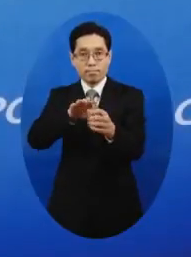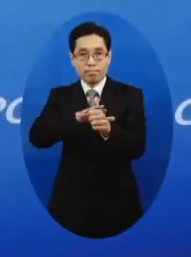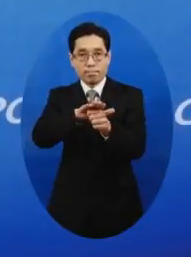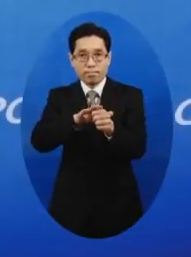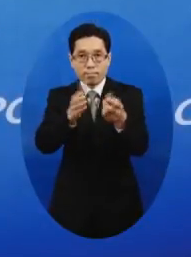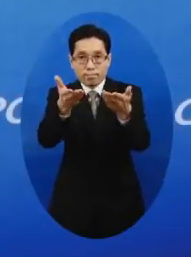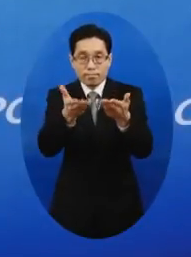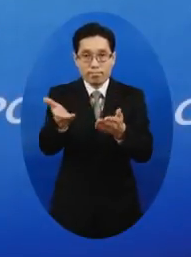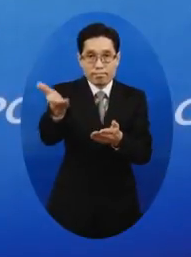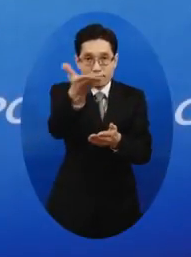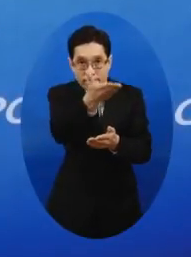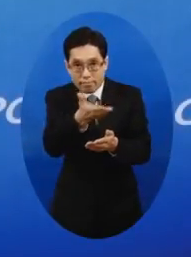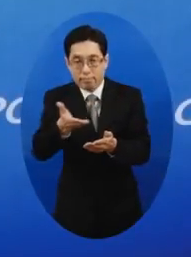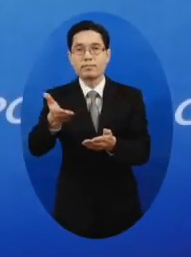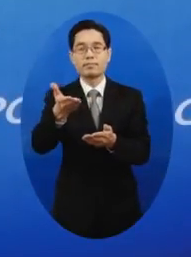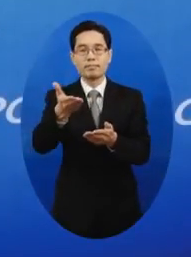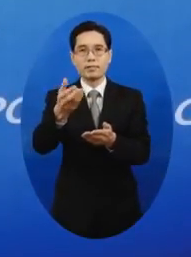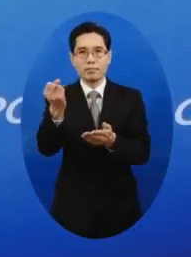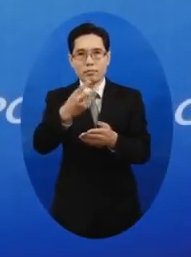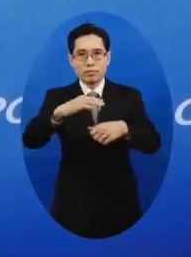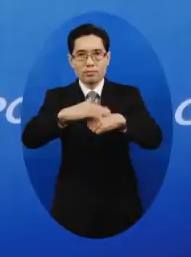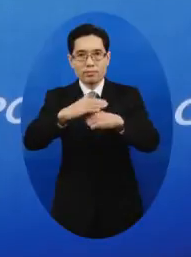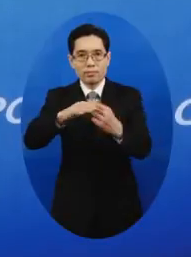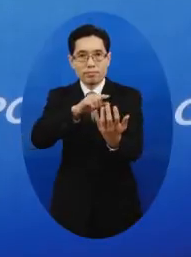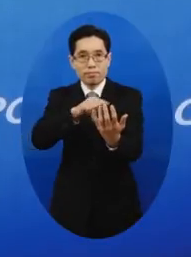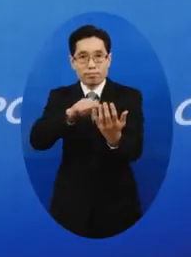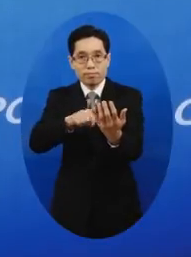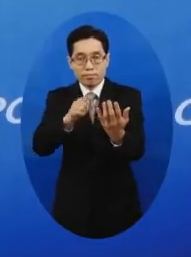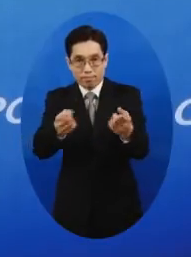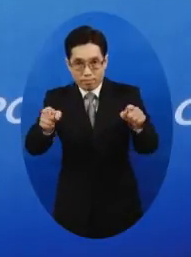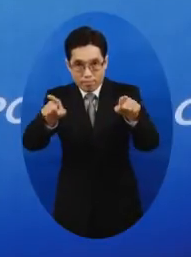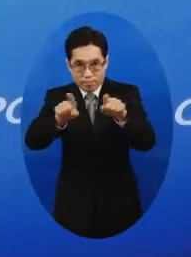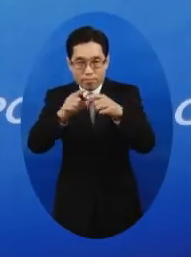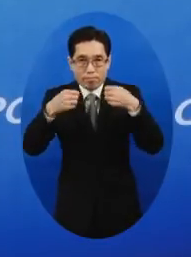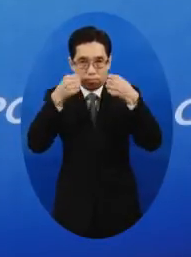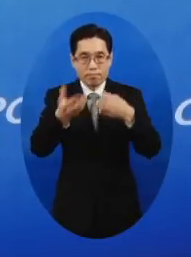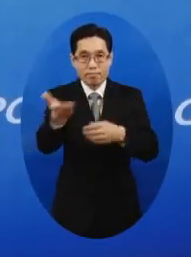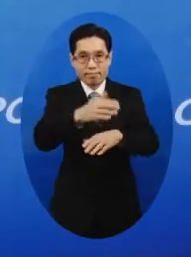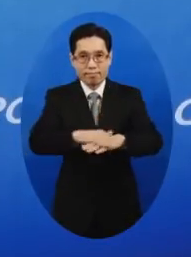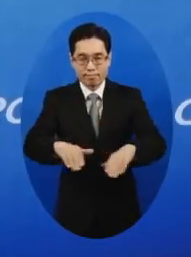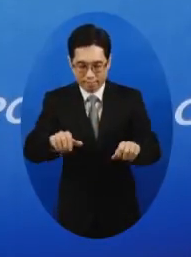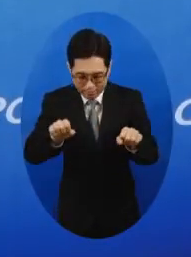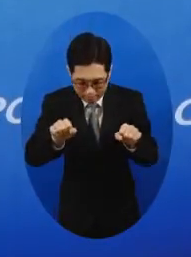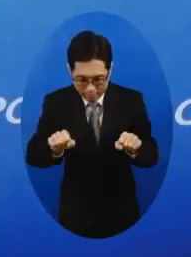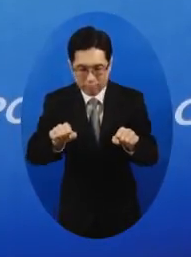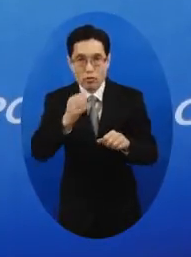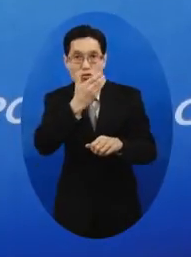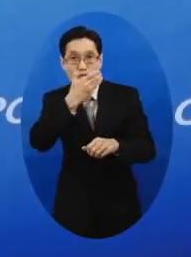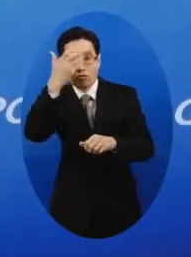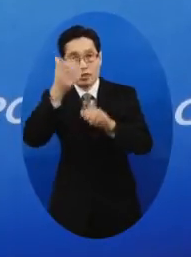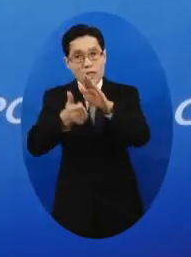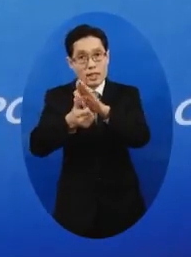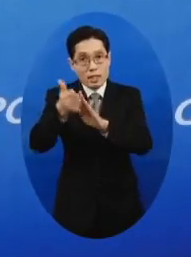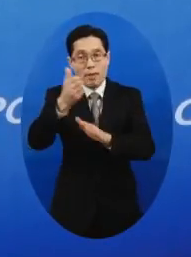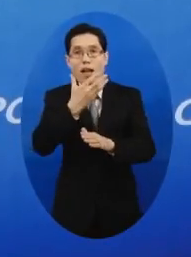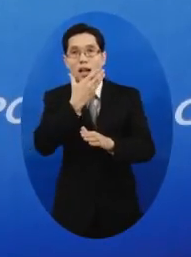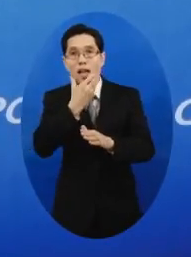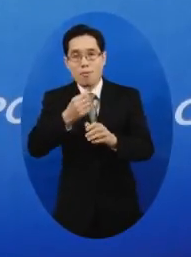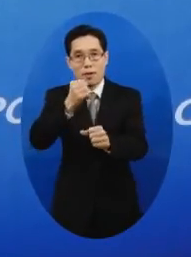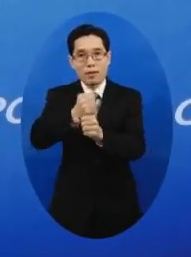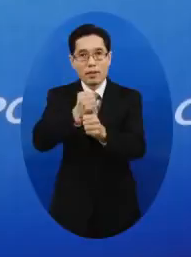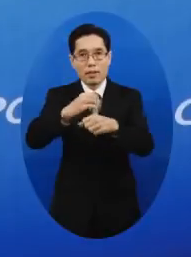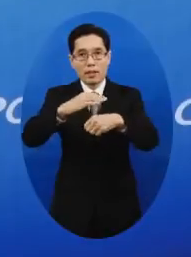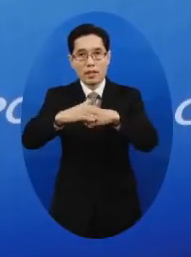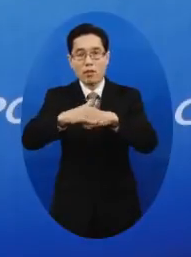대구 교육 을 사랑해주시는 시청자 여러분 그리고 대구 교육 공동체 여러분 안녕하십니까 꿈과 희망 1 행복을 가꾸는